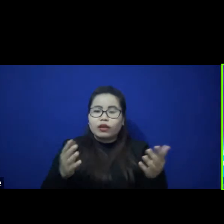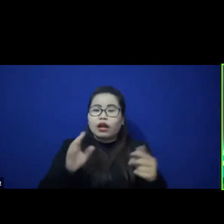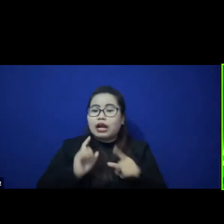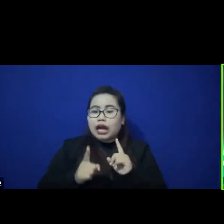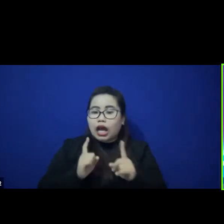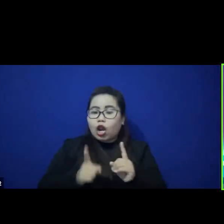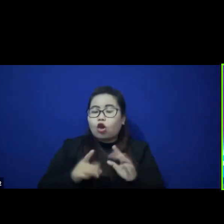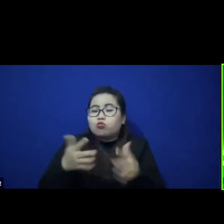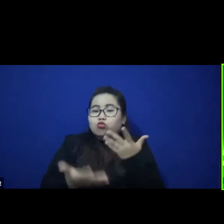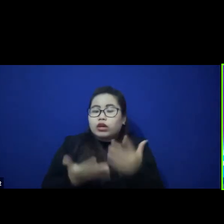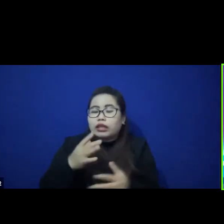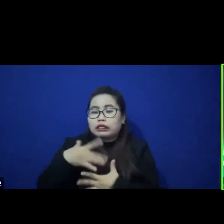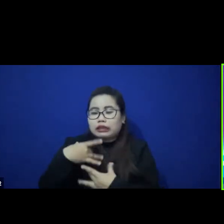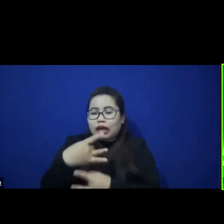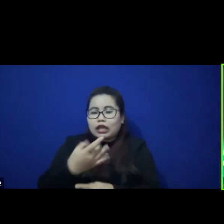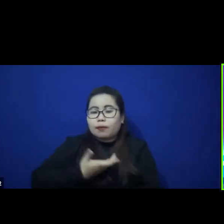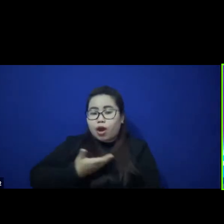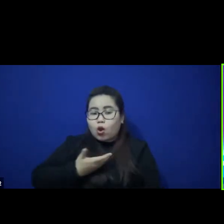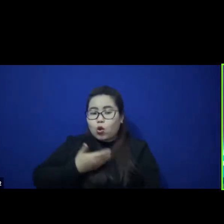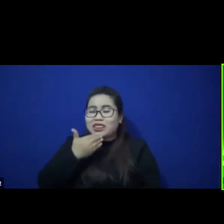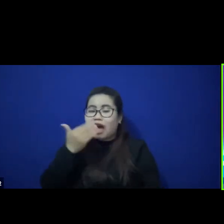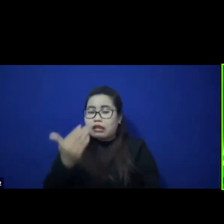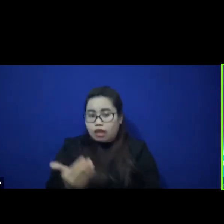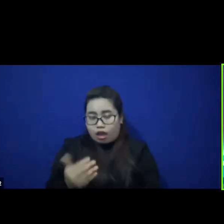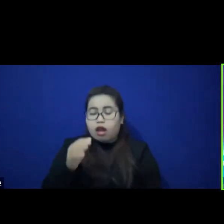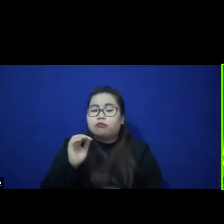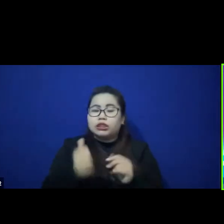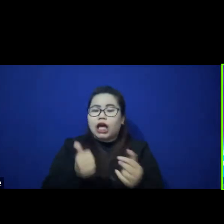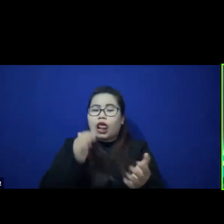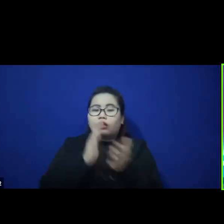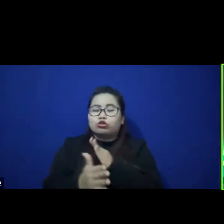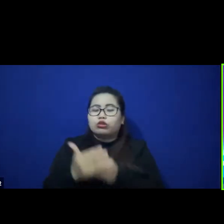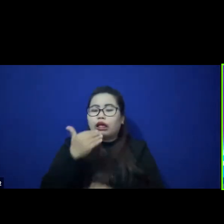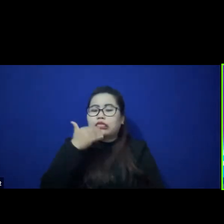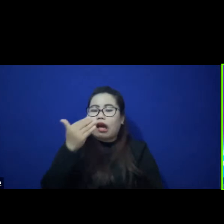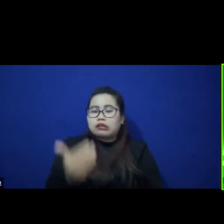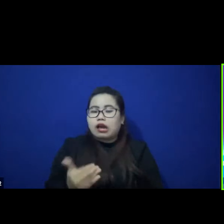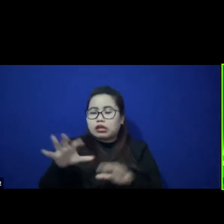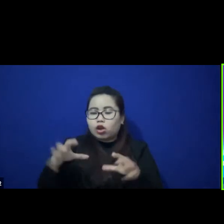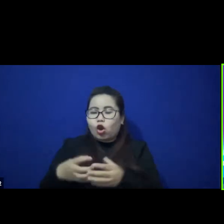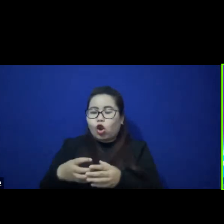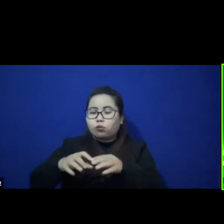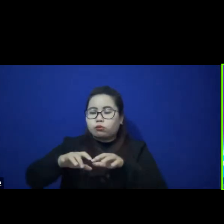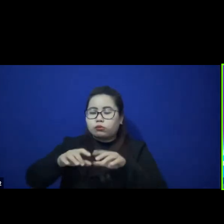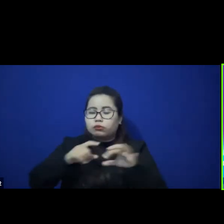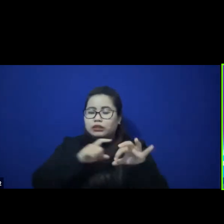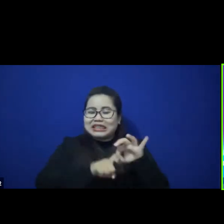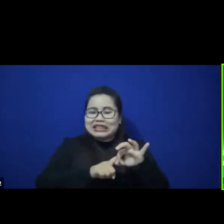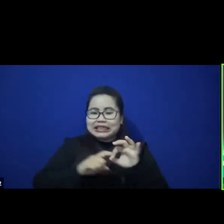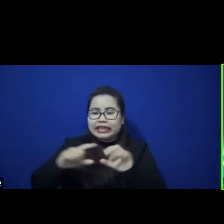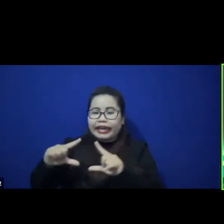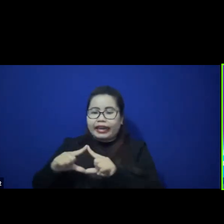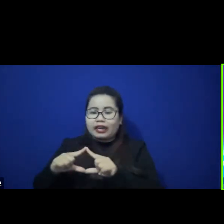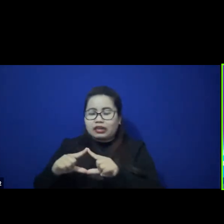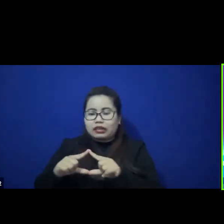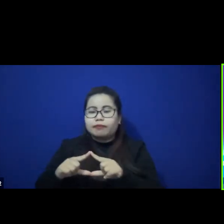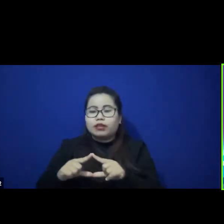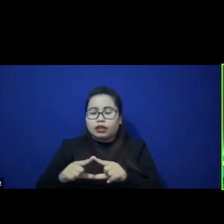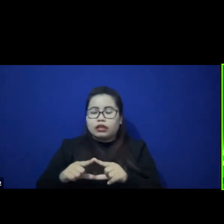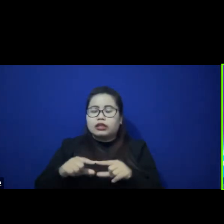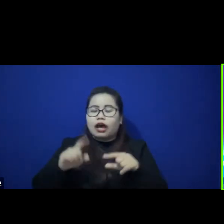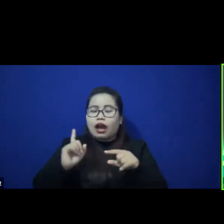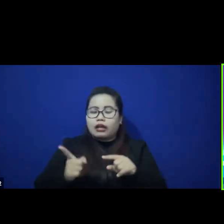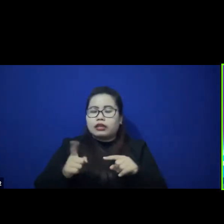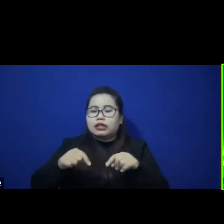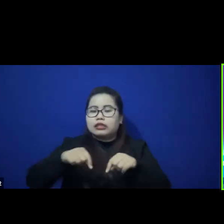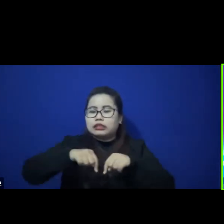apabila tertarik untuk mengajukan pertanyaan dapat mengajukan pertanyaan melalui kolom fashion and share Yeni pada lebaran